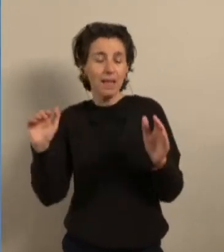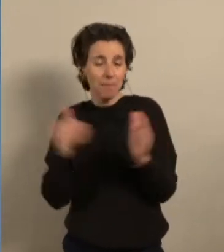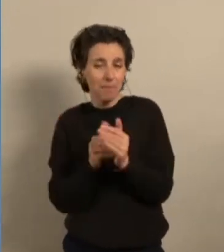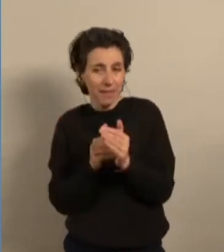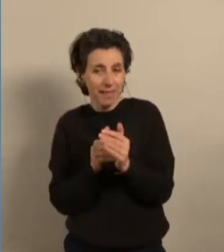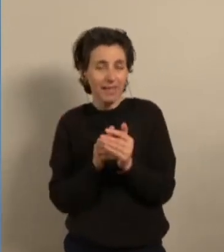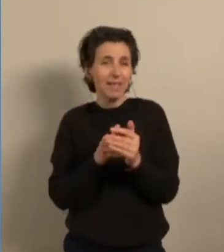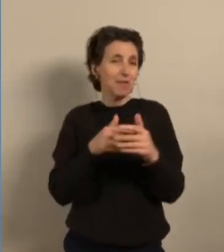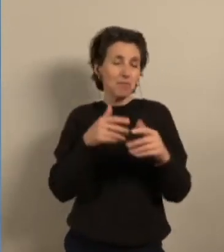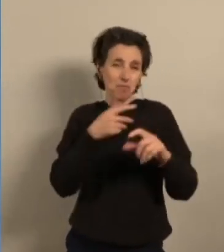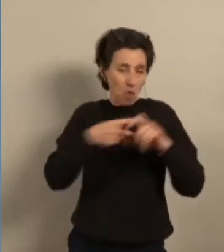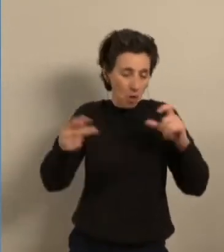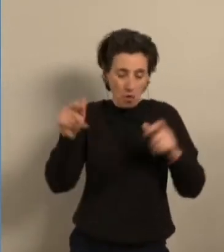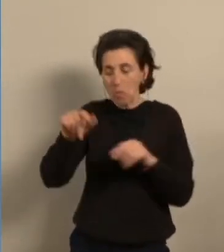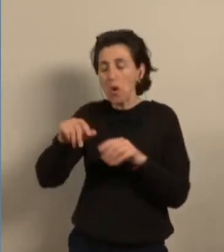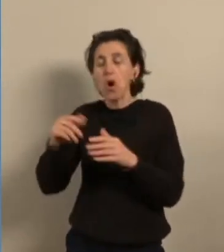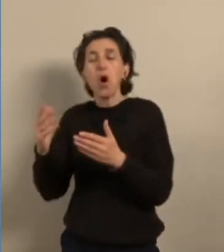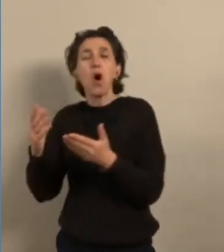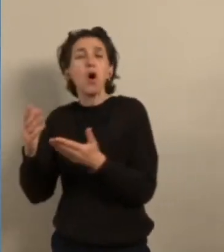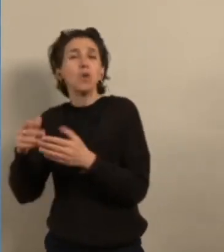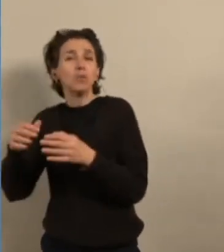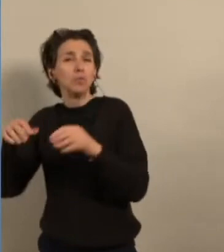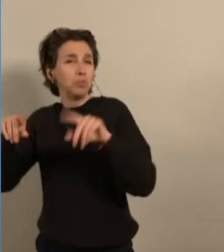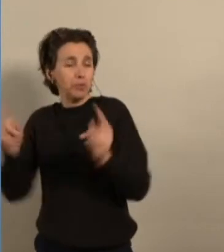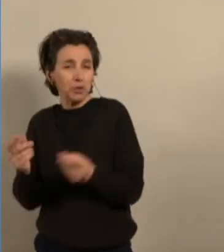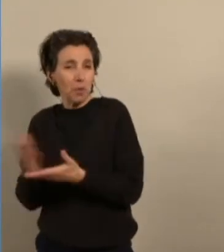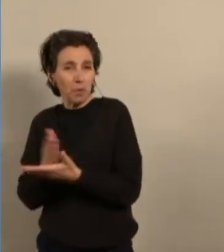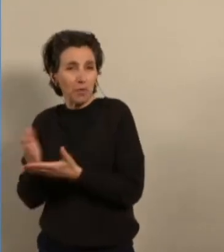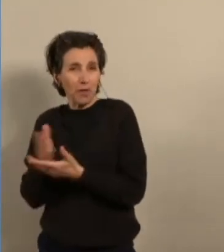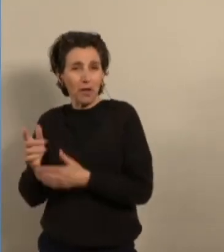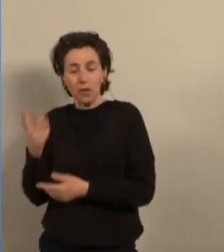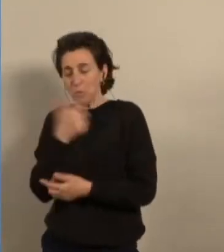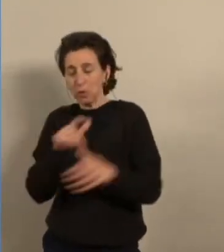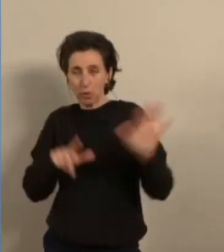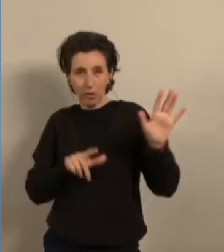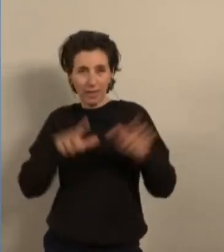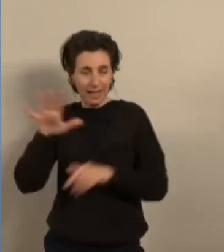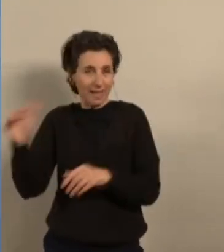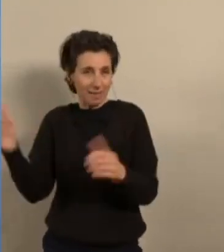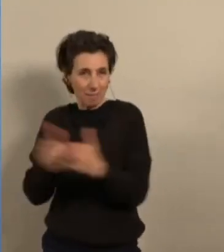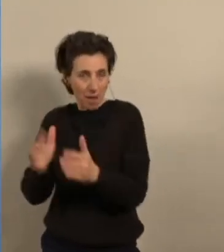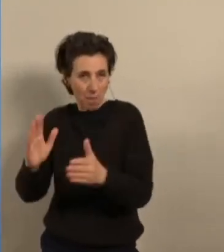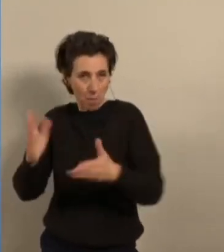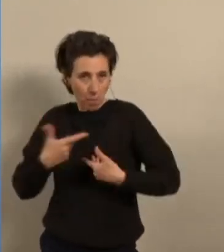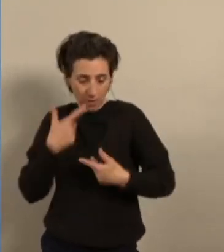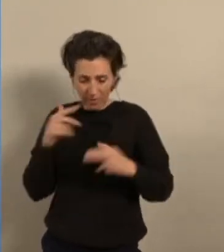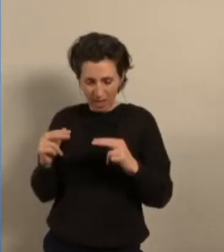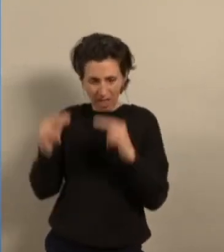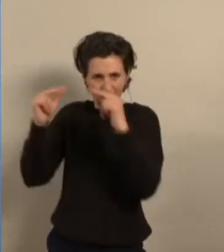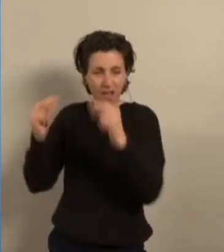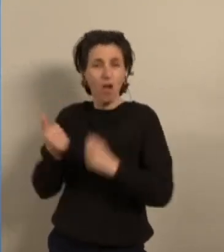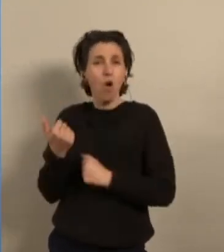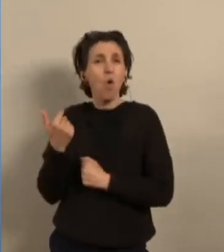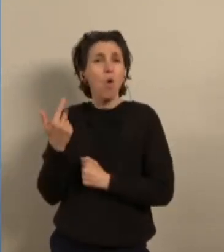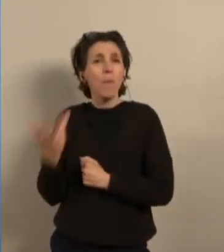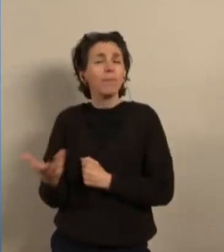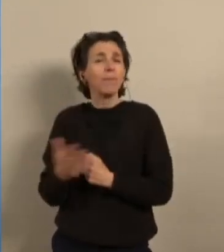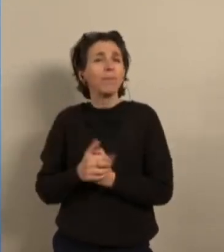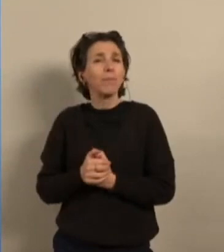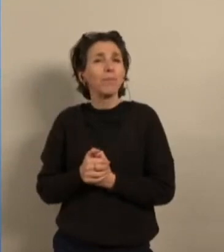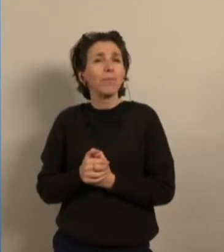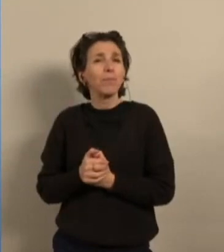au budget prévisionnel 2023 275 376 euros, soit une augmentation de plus